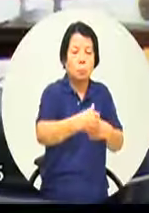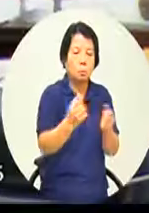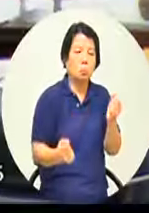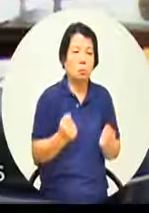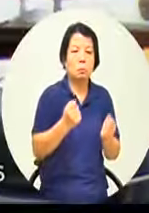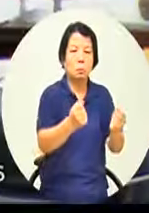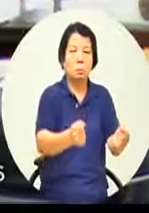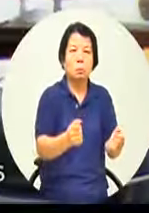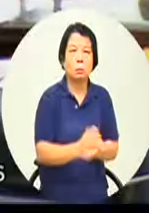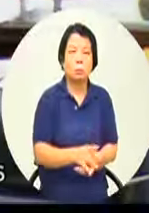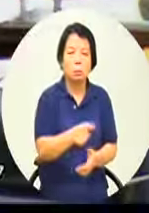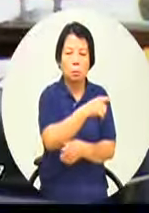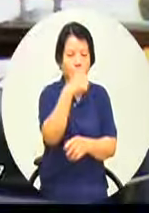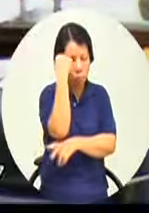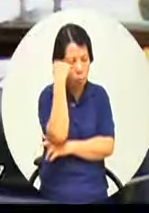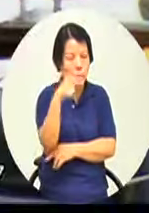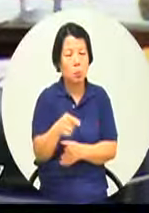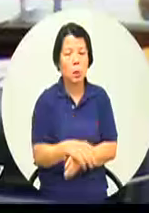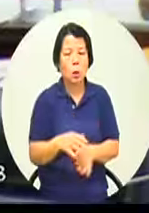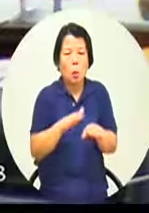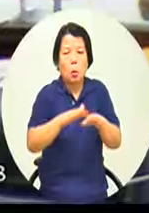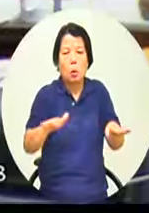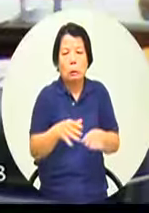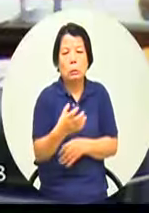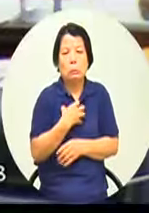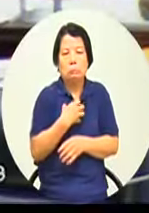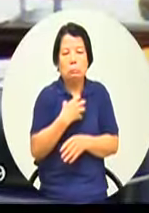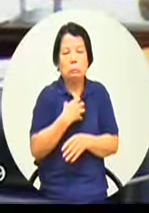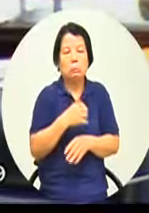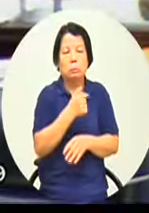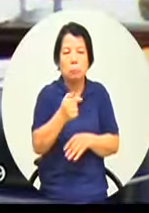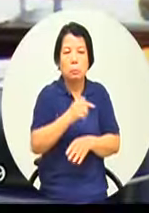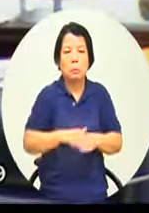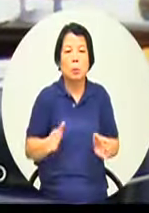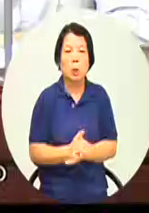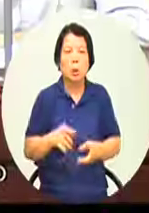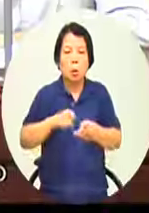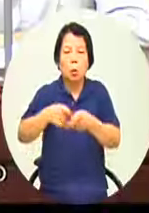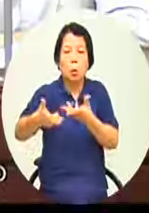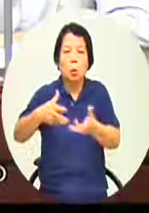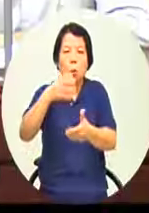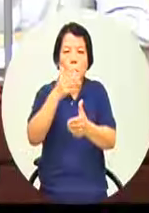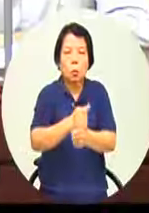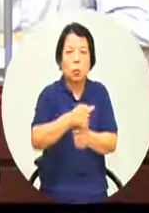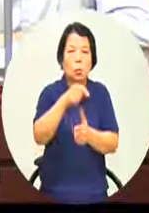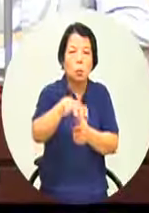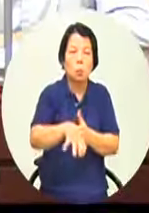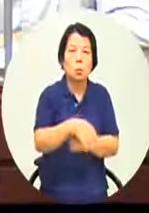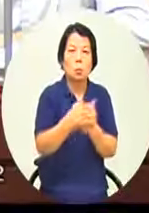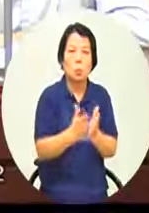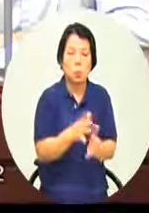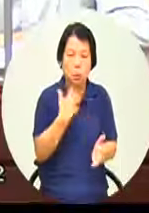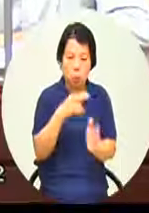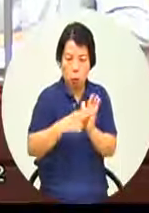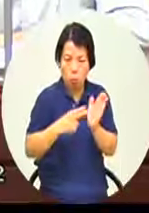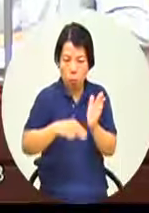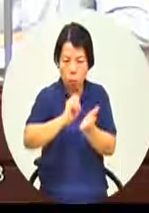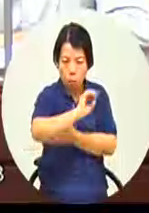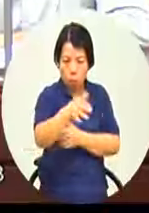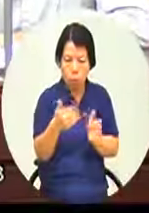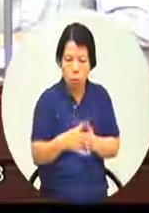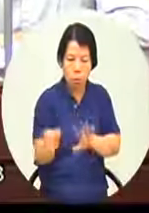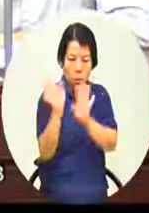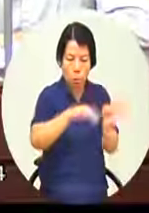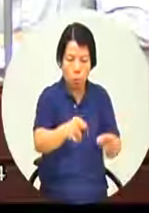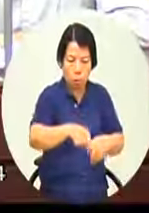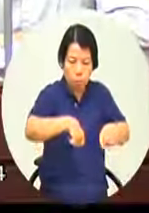好，然后住户也好，其实都有安全上的问题。 对，我们其实有跟公路总局，说这种状况，其实他们